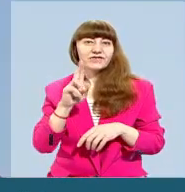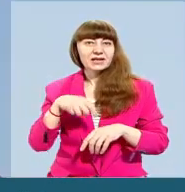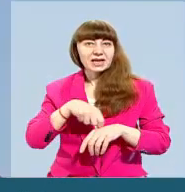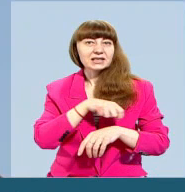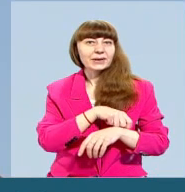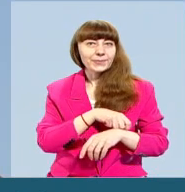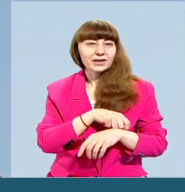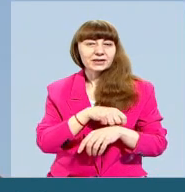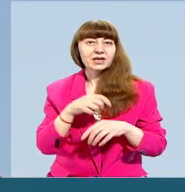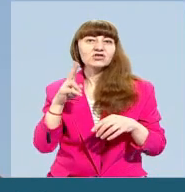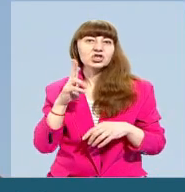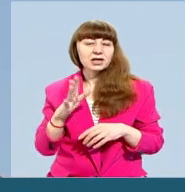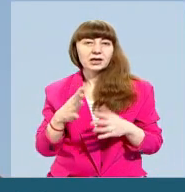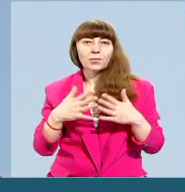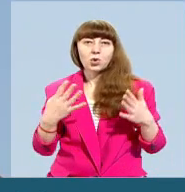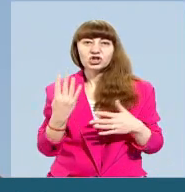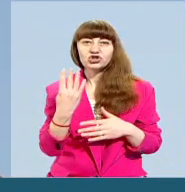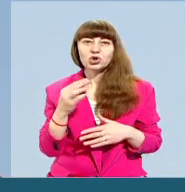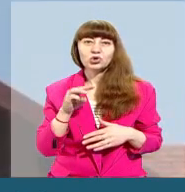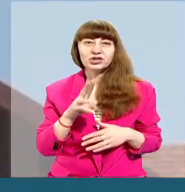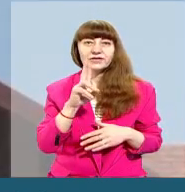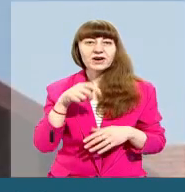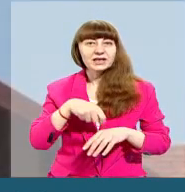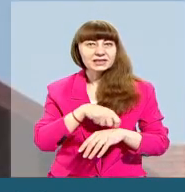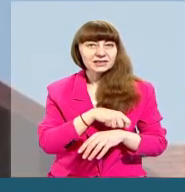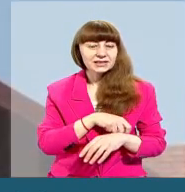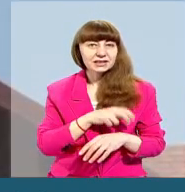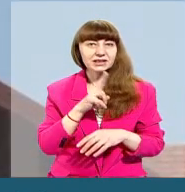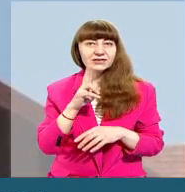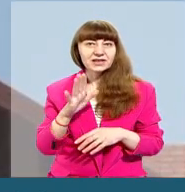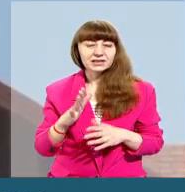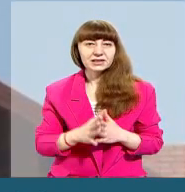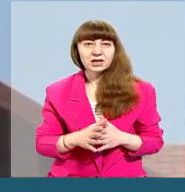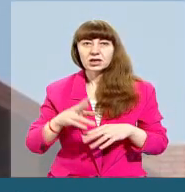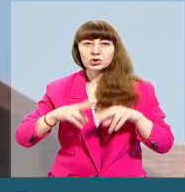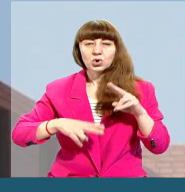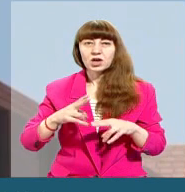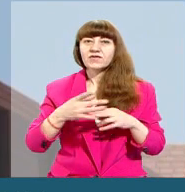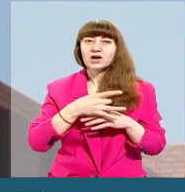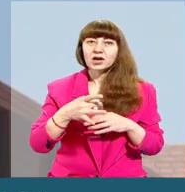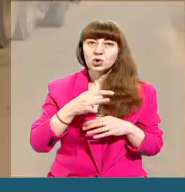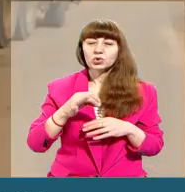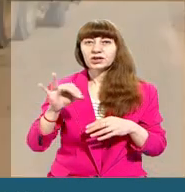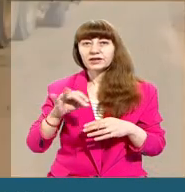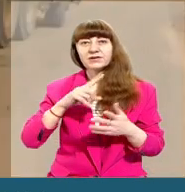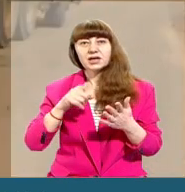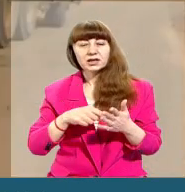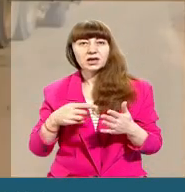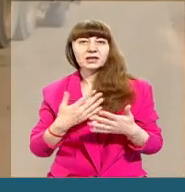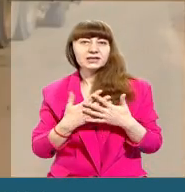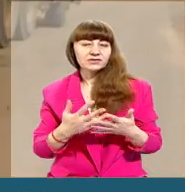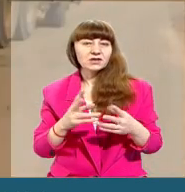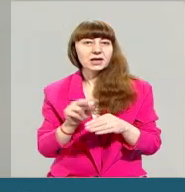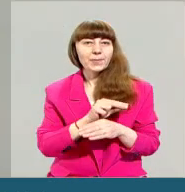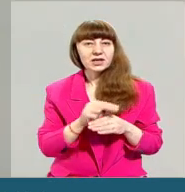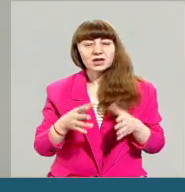метров жилья. Это более 4 тысяч квартир. Возводили дома не только в городах, но и районах области. Активно ремонтировали и дороги. Всего